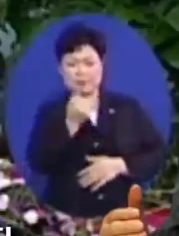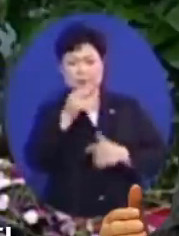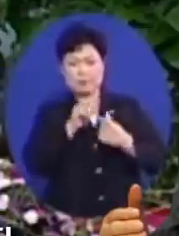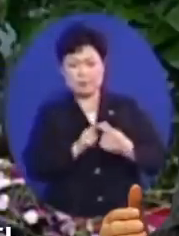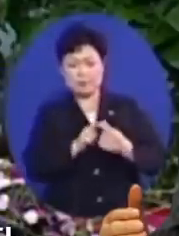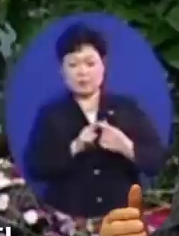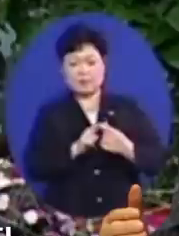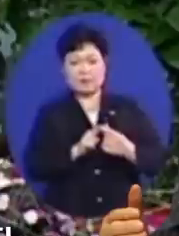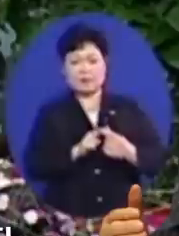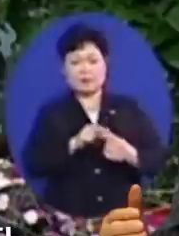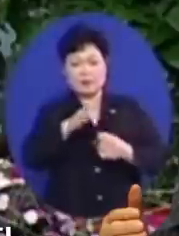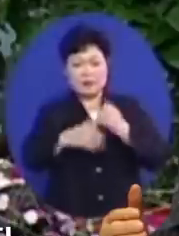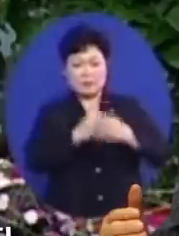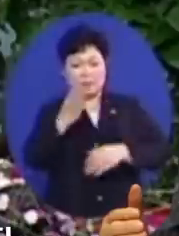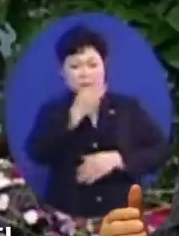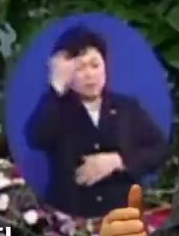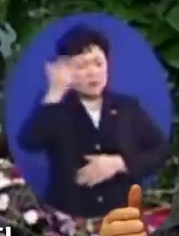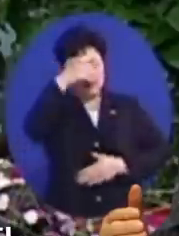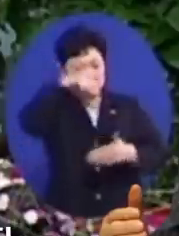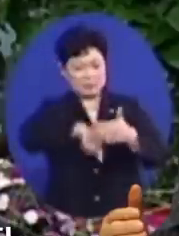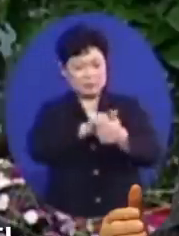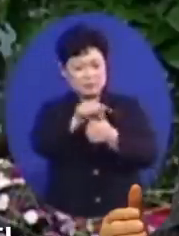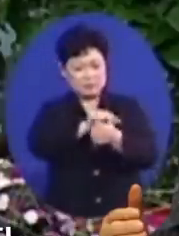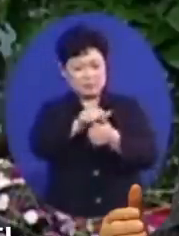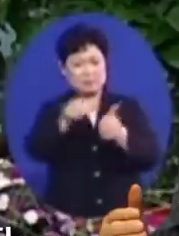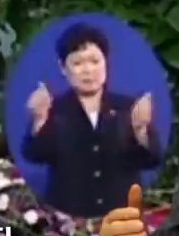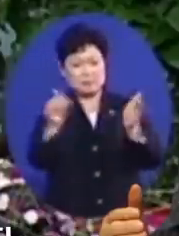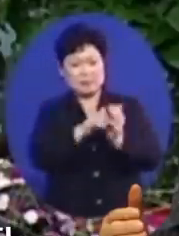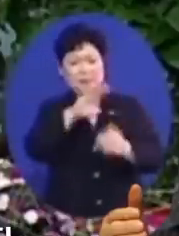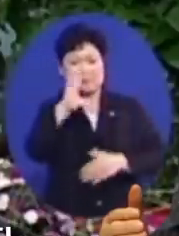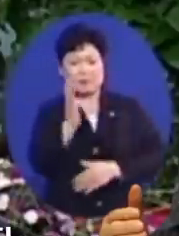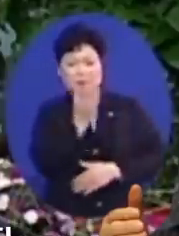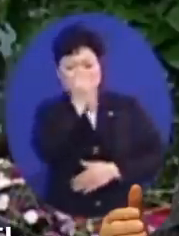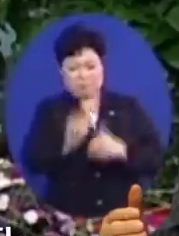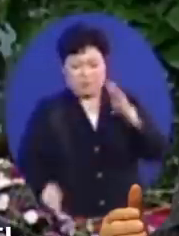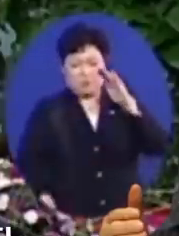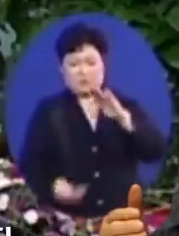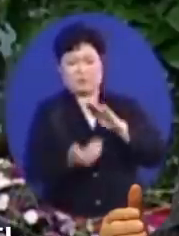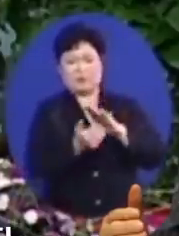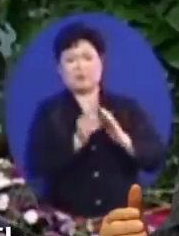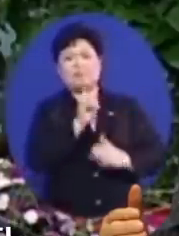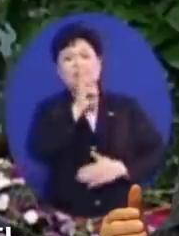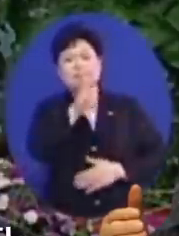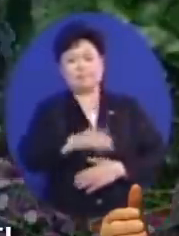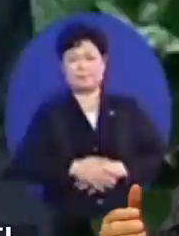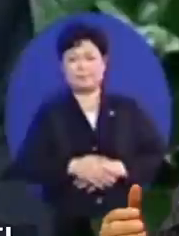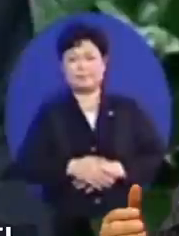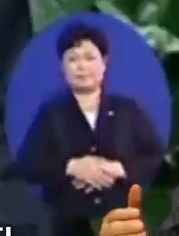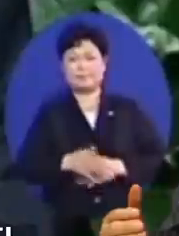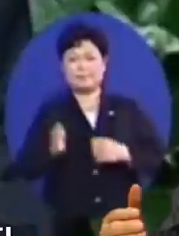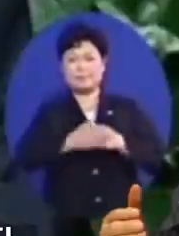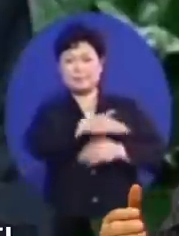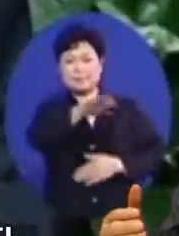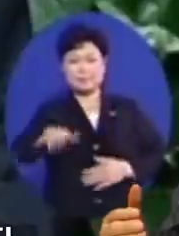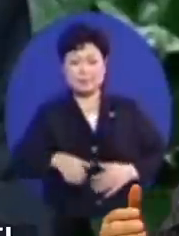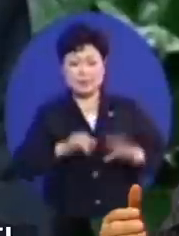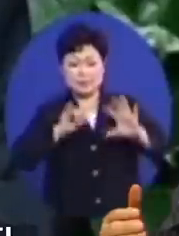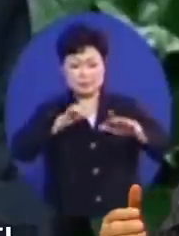성령 안에서 씻어지고 거룩하게 되어 의롭다 하게 되는 것이다. 그러므로 우리가